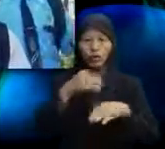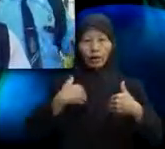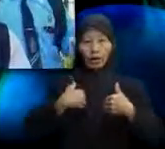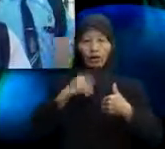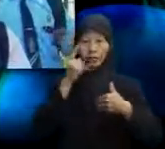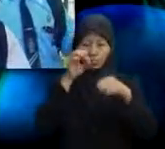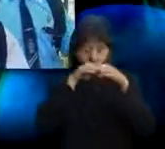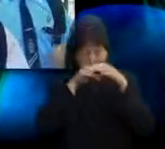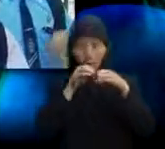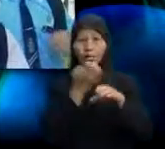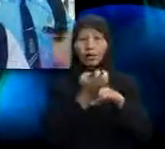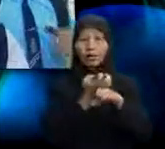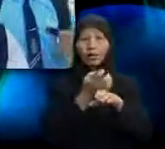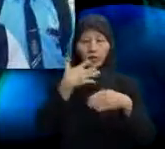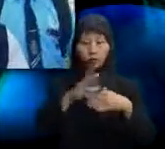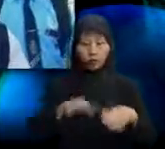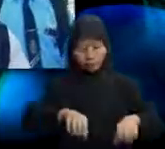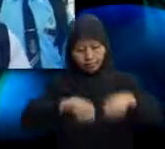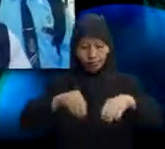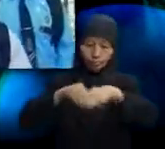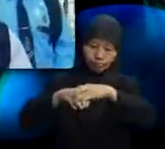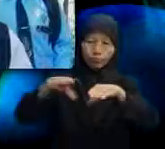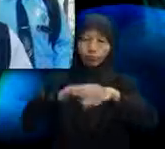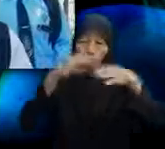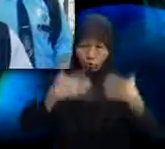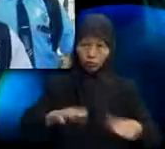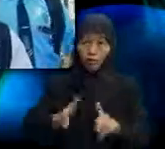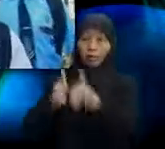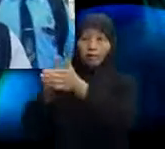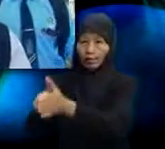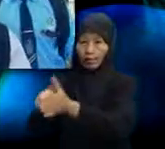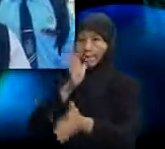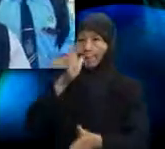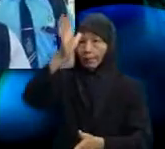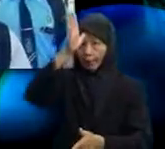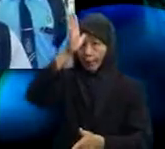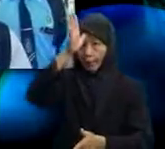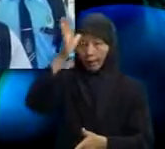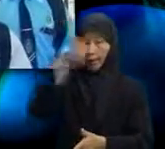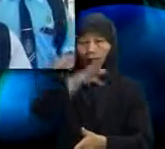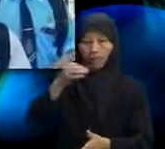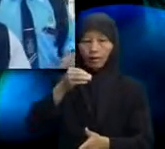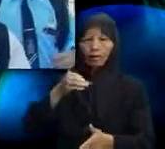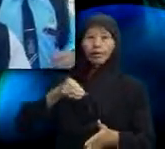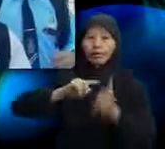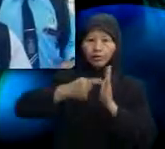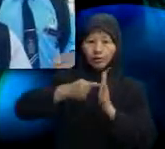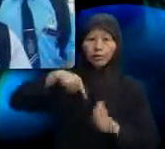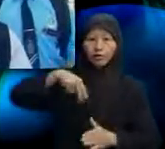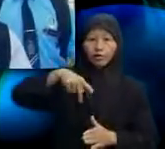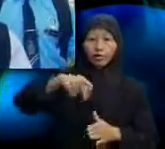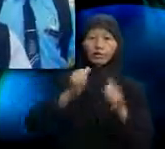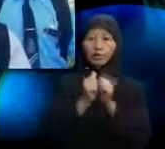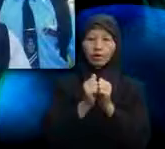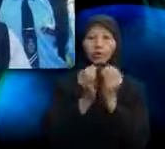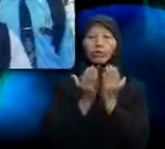Setelah siap, bersalamlah dengan kedua ibu bapa. Sebelum beredar, berilah salam dan mulakan perjalanan